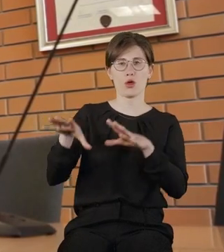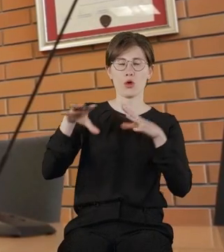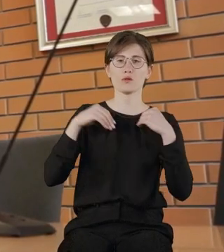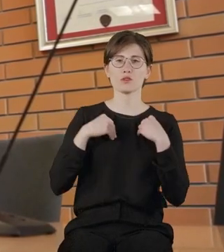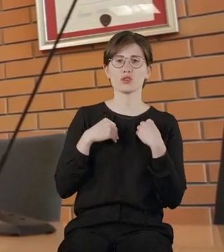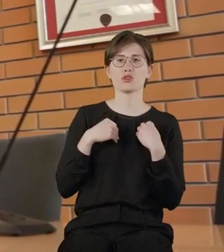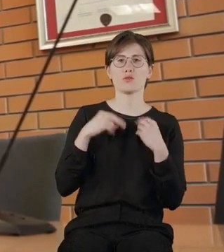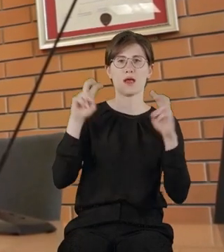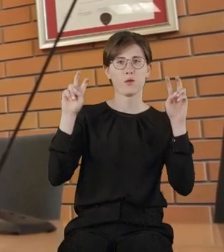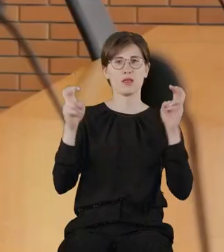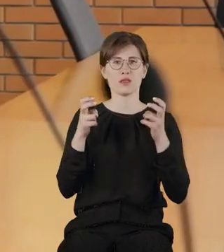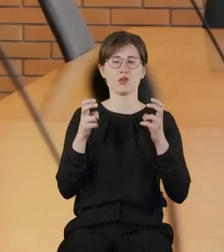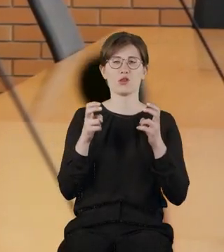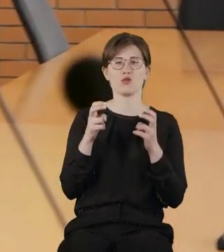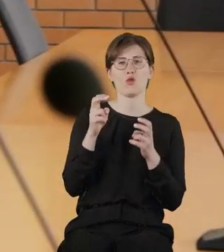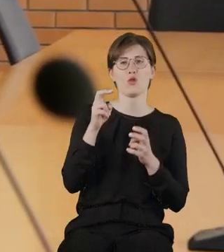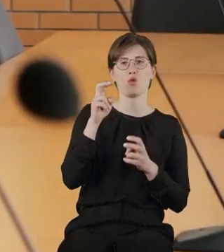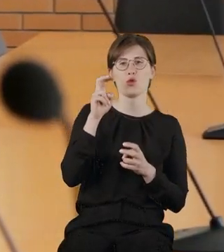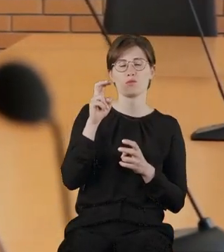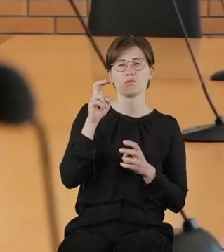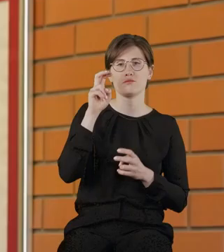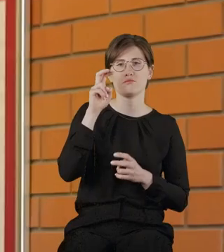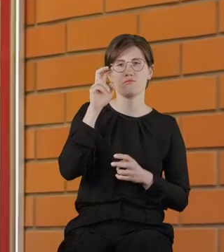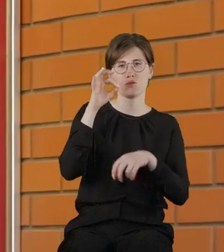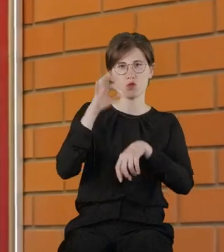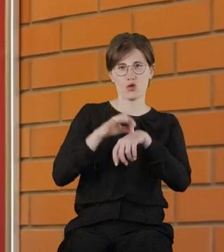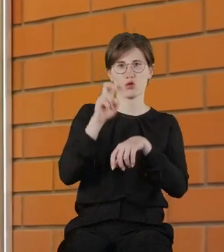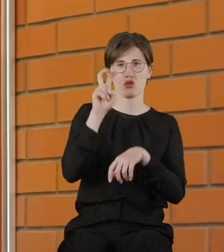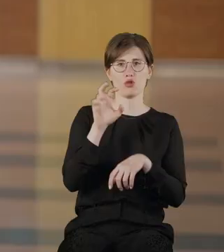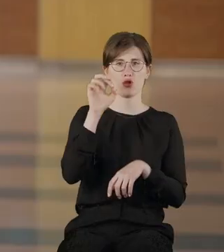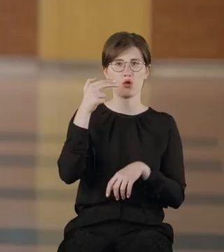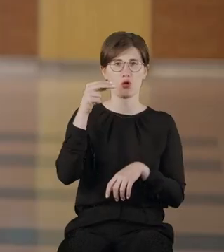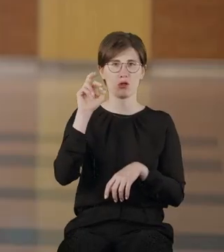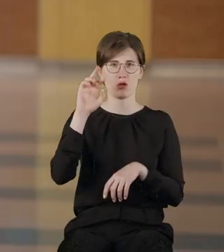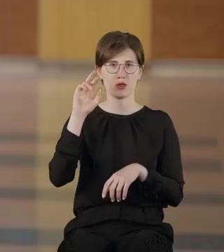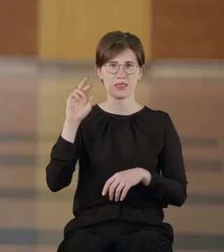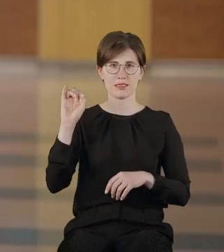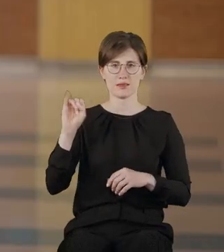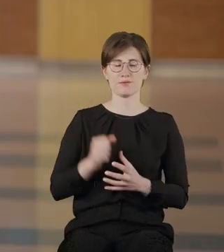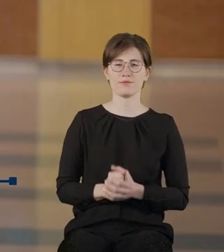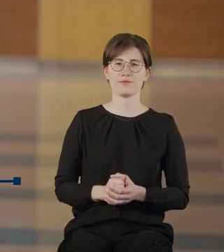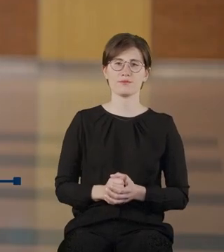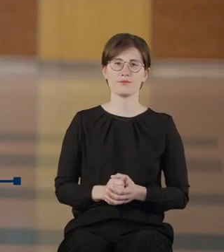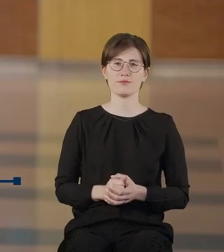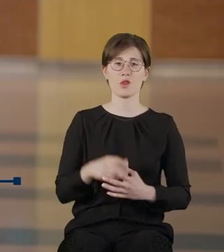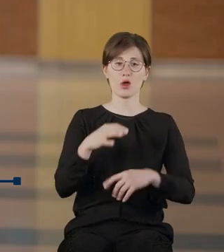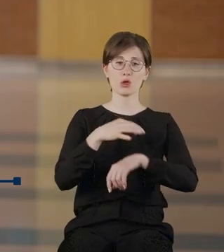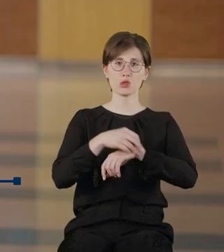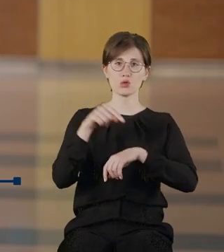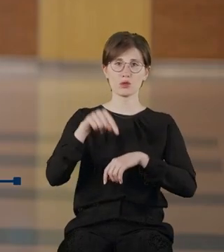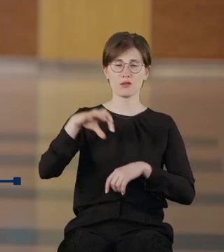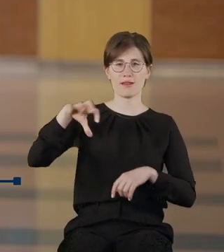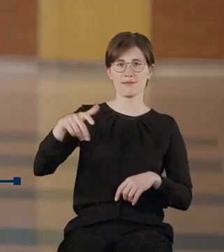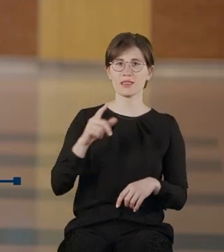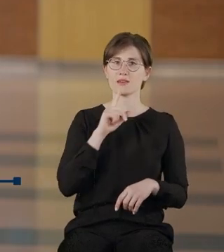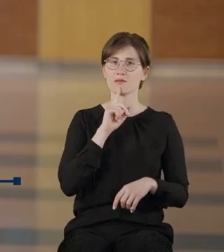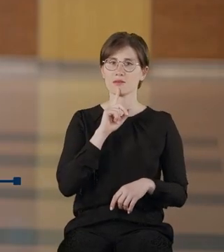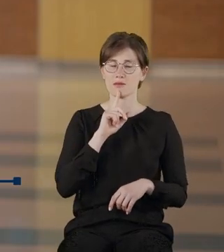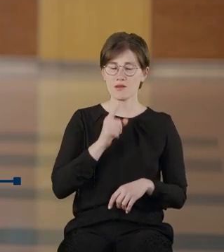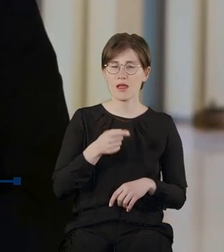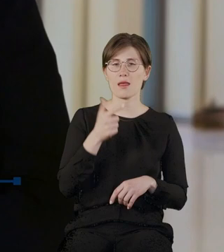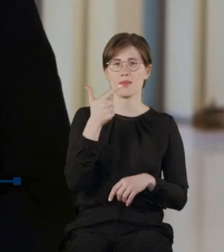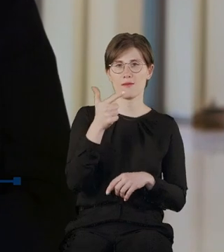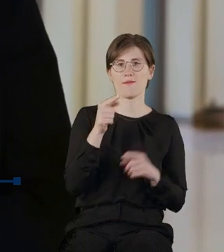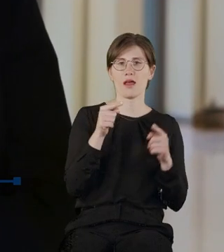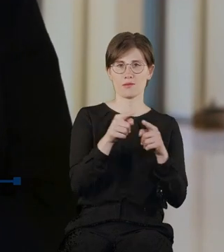otrzymały tytuł doktorów honoris causa Uniwersytetu Śląskiego. Studia na Wydziale Teologicznym to dwa kierunki do